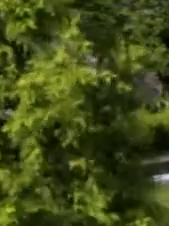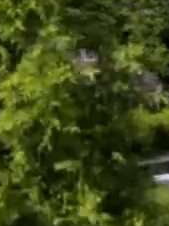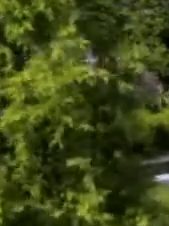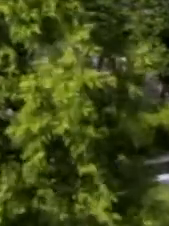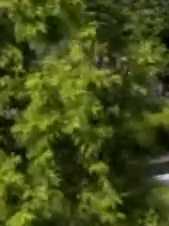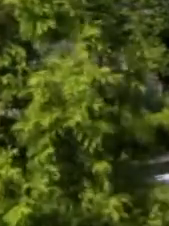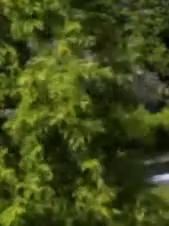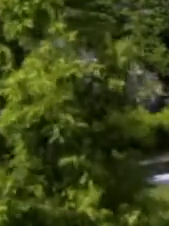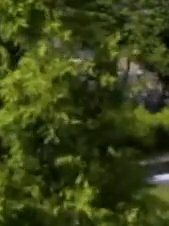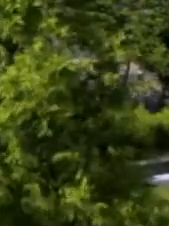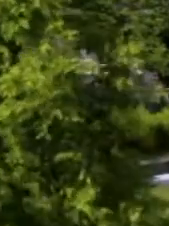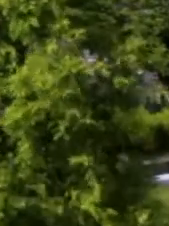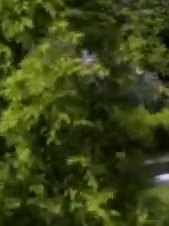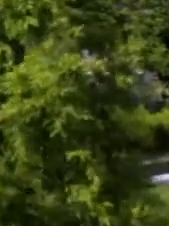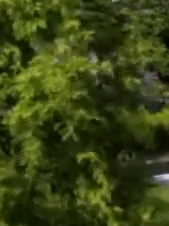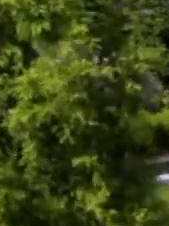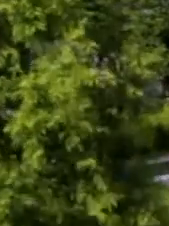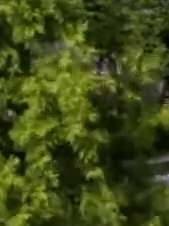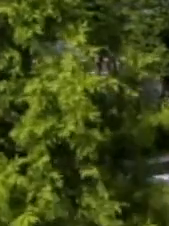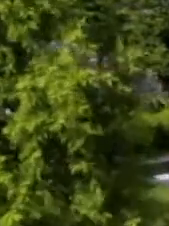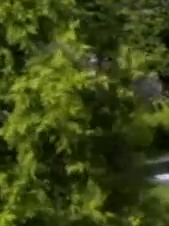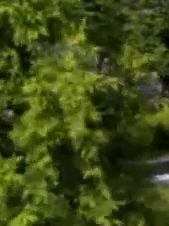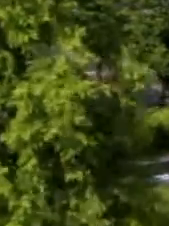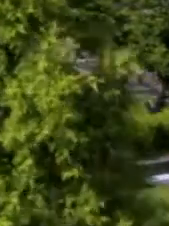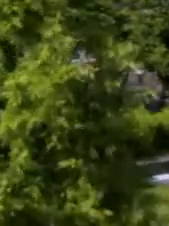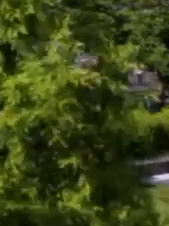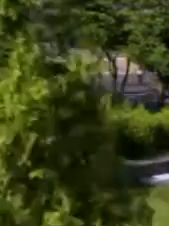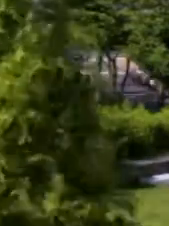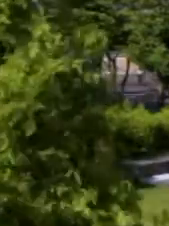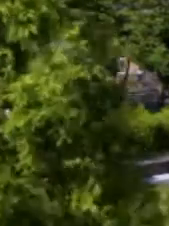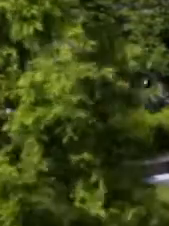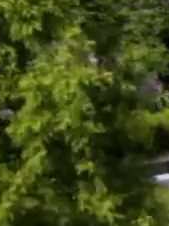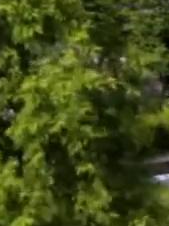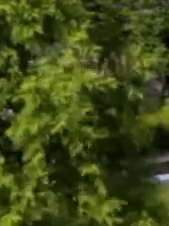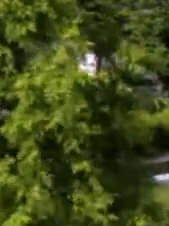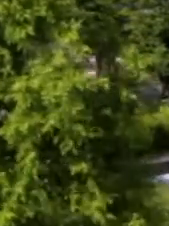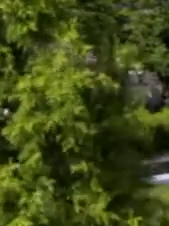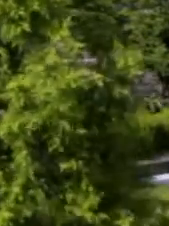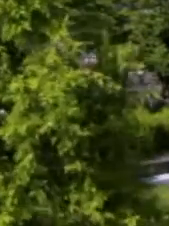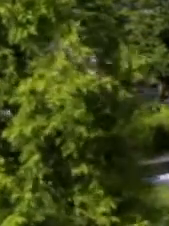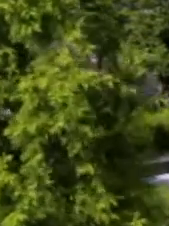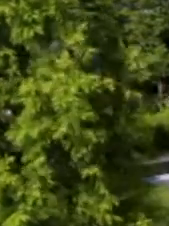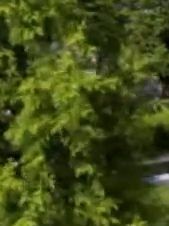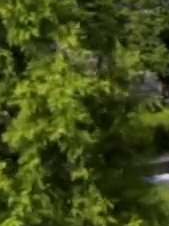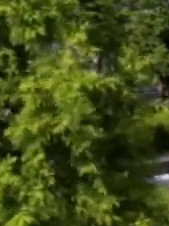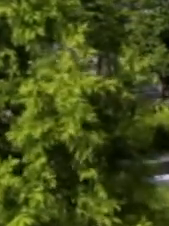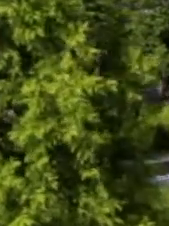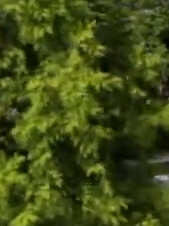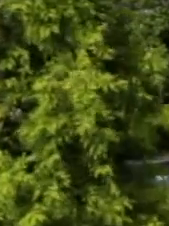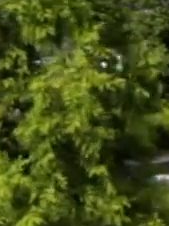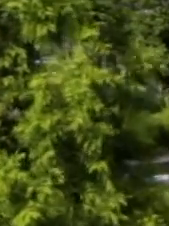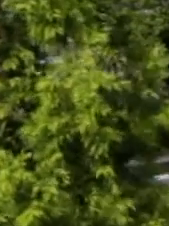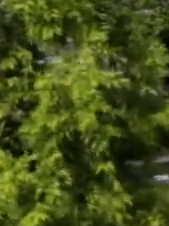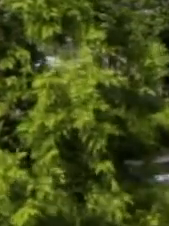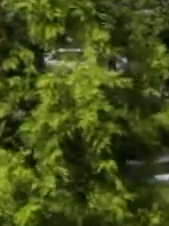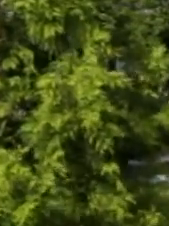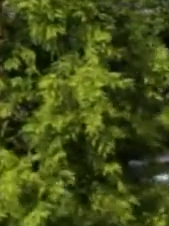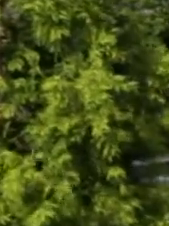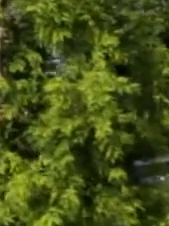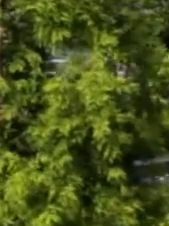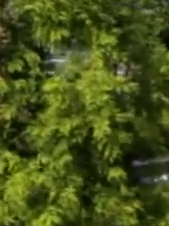위해 슬리핑 차일드 체크 시스템을 도입 운영합니다. 동대문구는 주민의 불편사항을 개선하고자 주민과